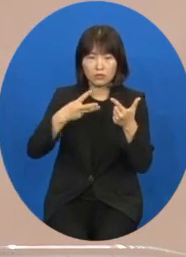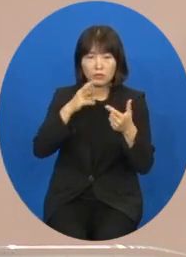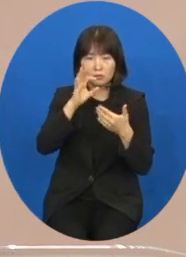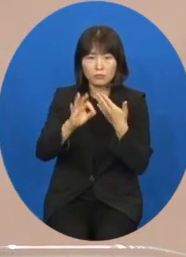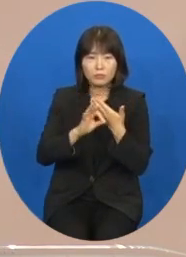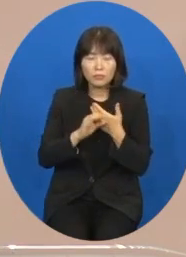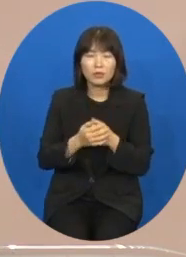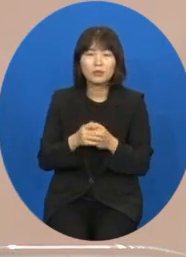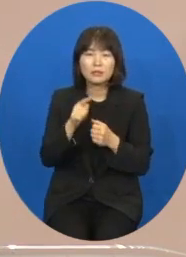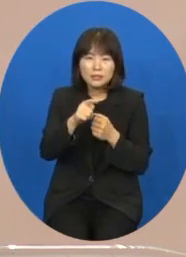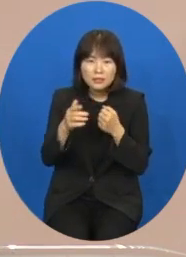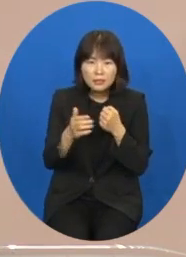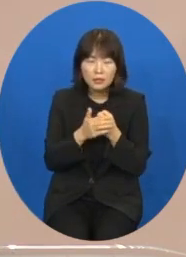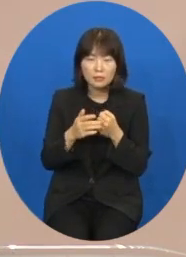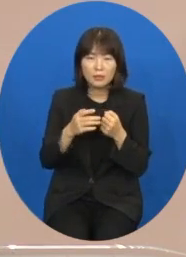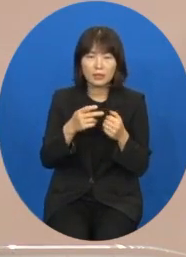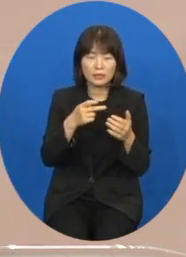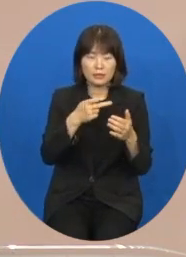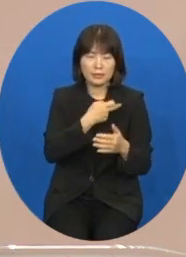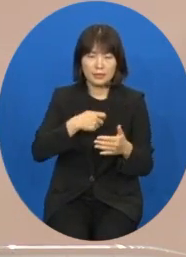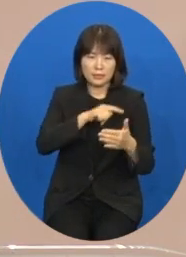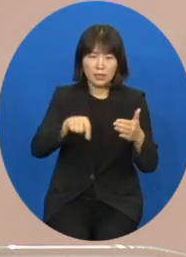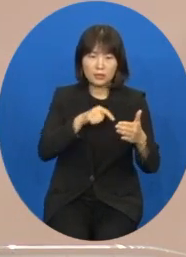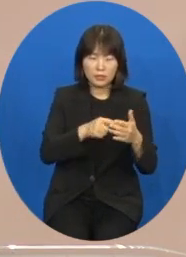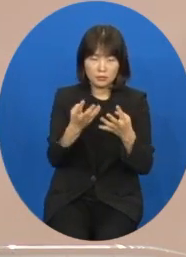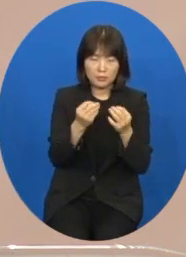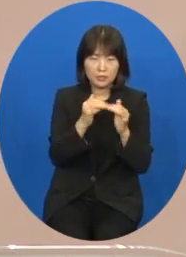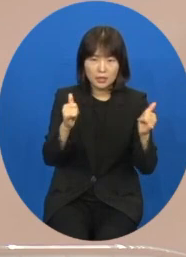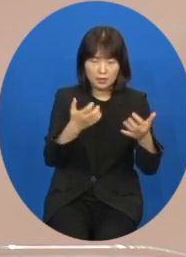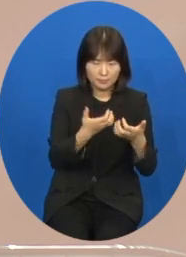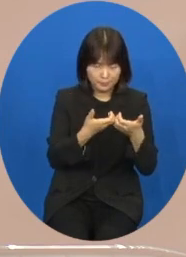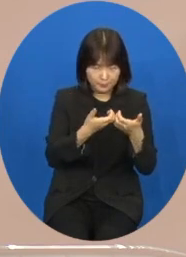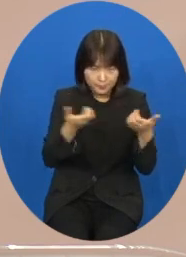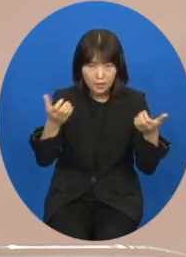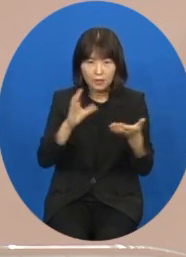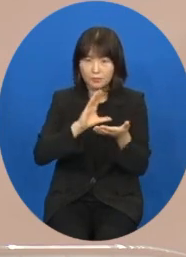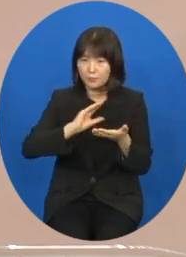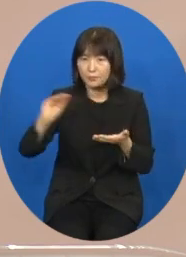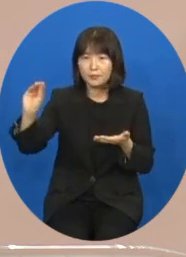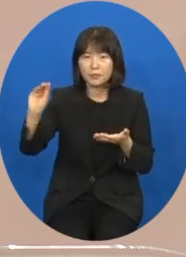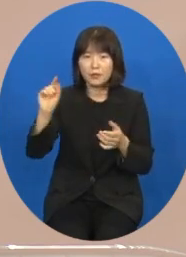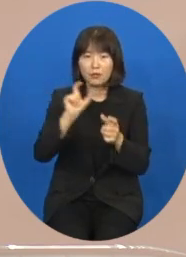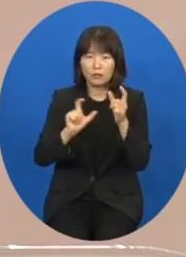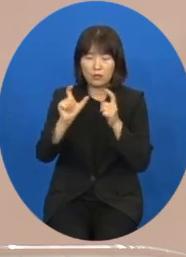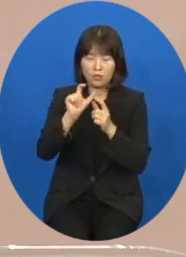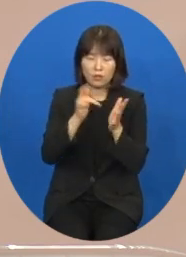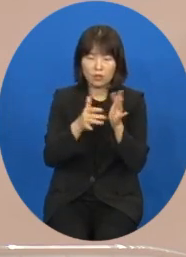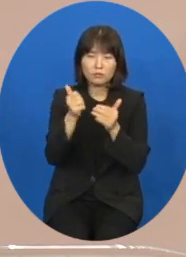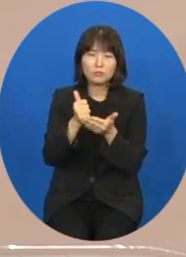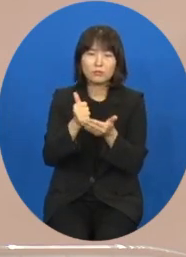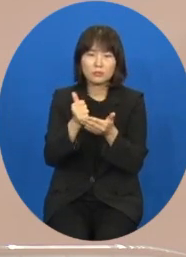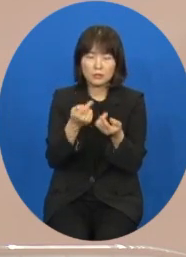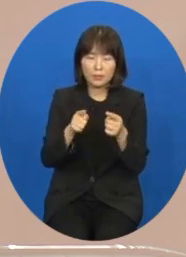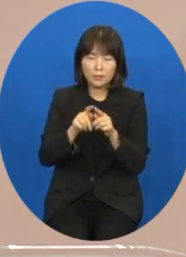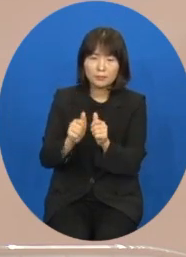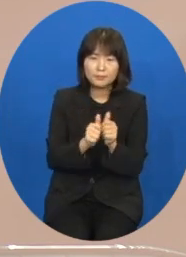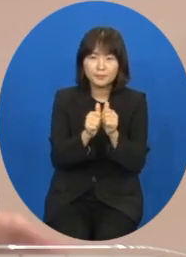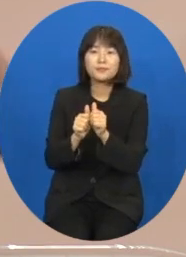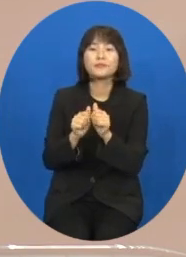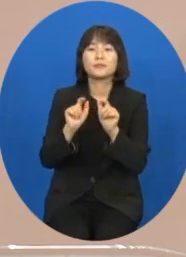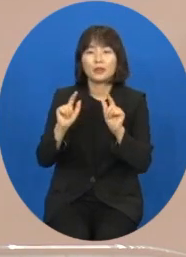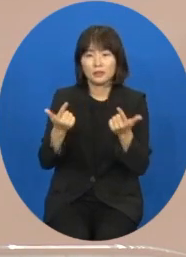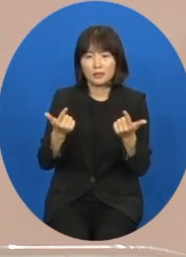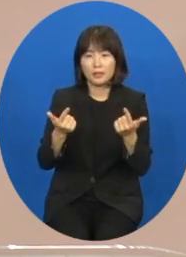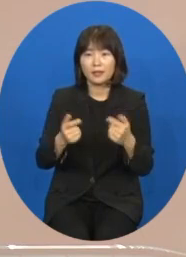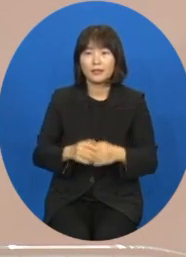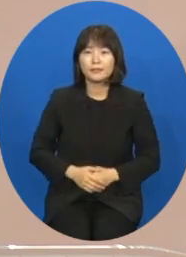때문에 제자 가운데서 많은 사람이 떠나갔고 더 이상 그와 함께 다니지 않았다.